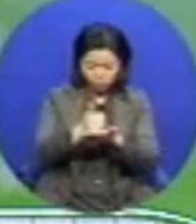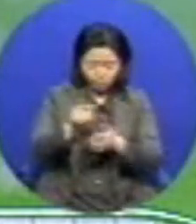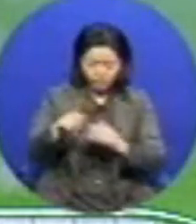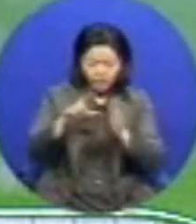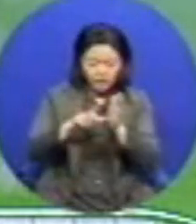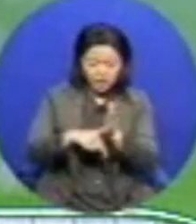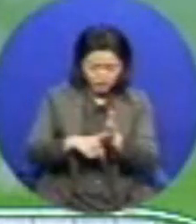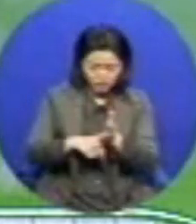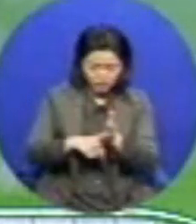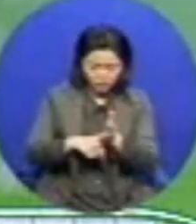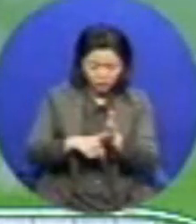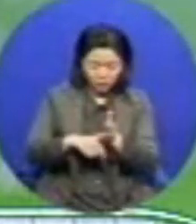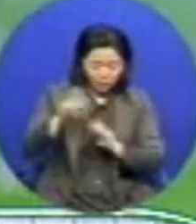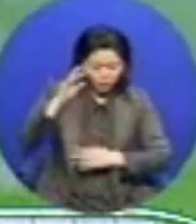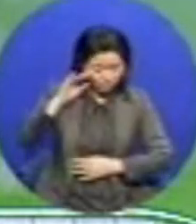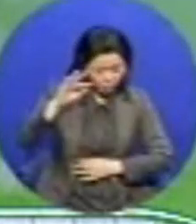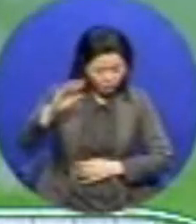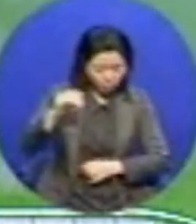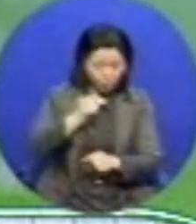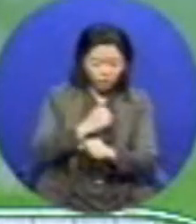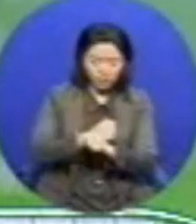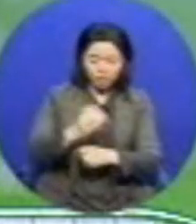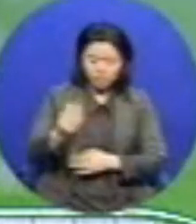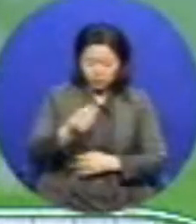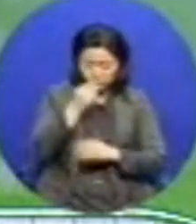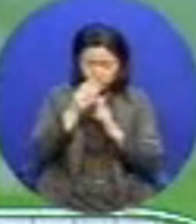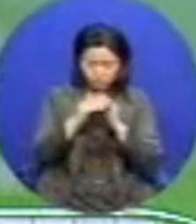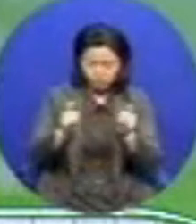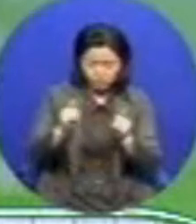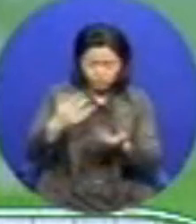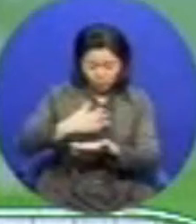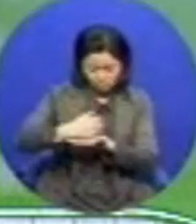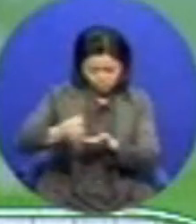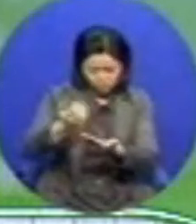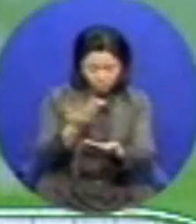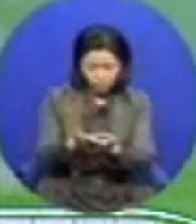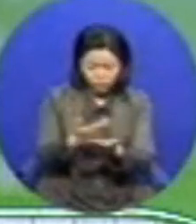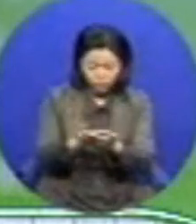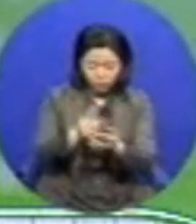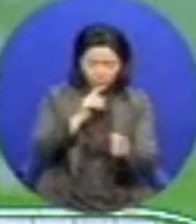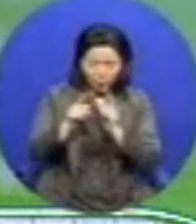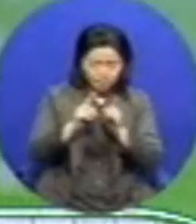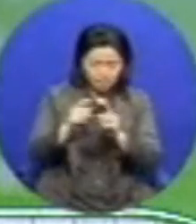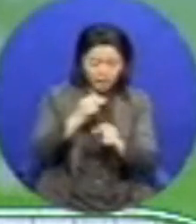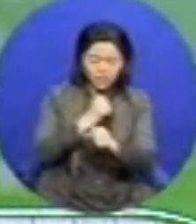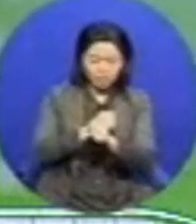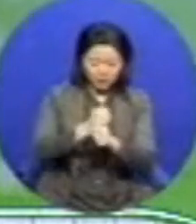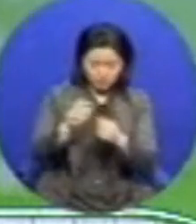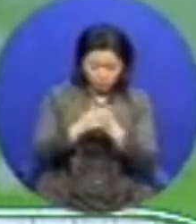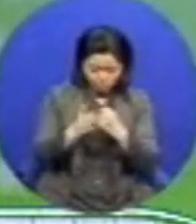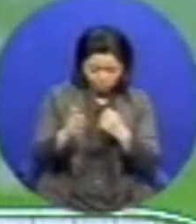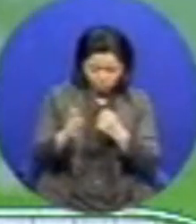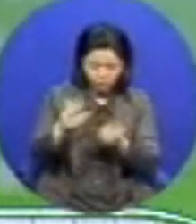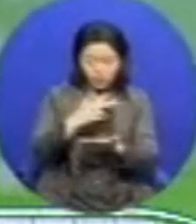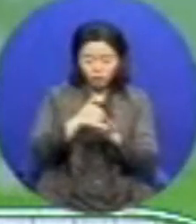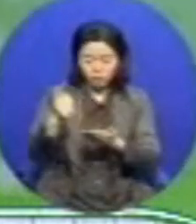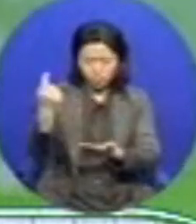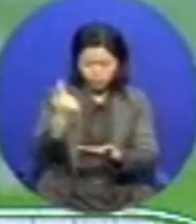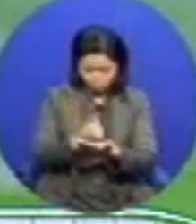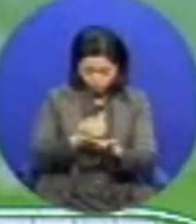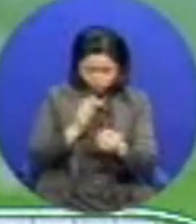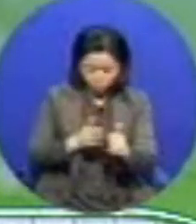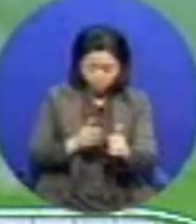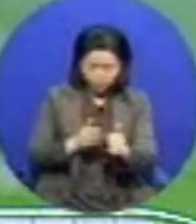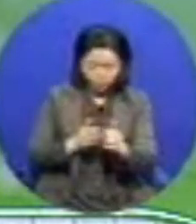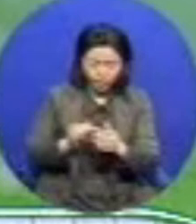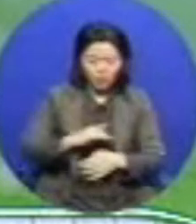시간에 사모하는 성도들을 받아주소서 말씀하셨으니 주님 어서